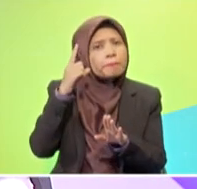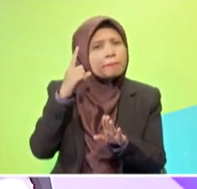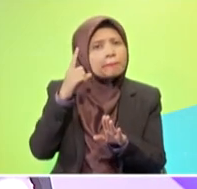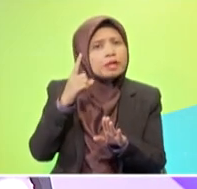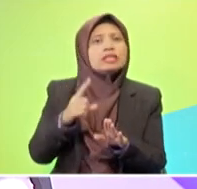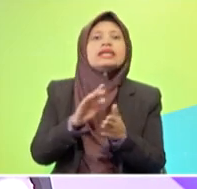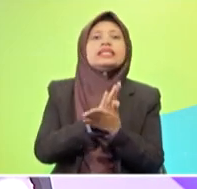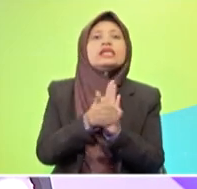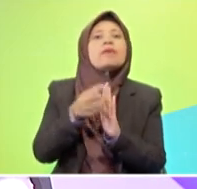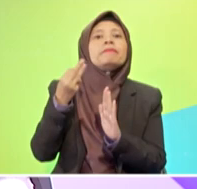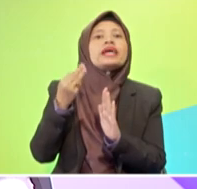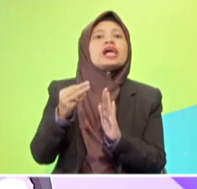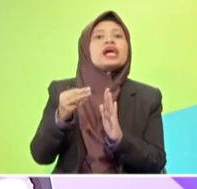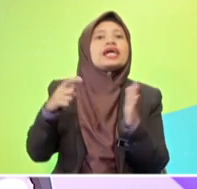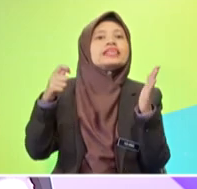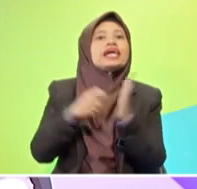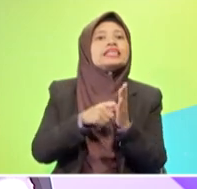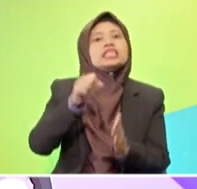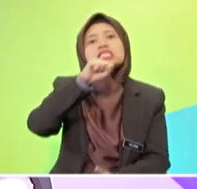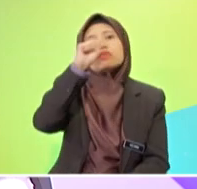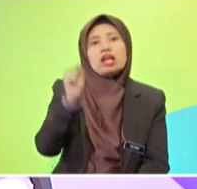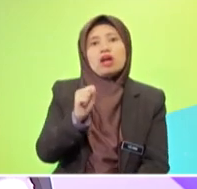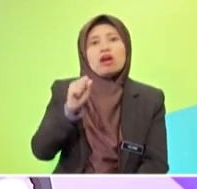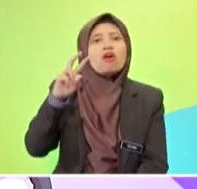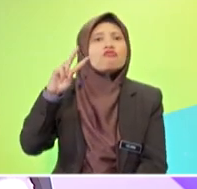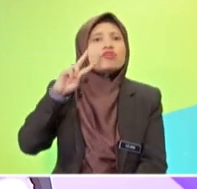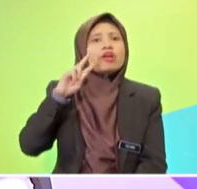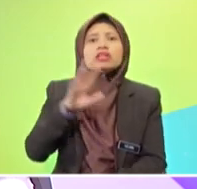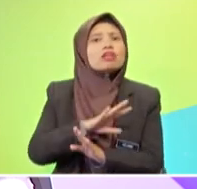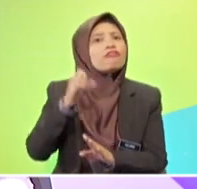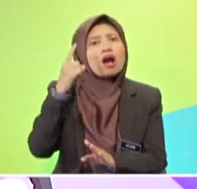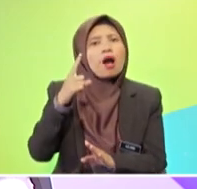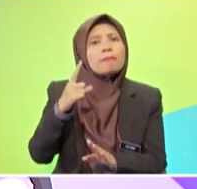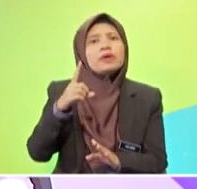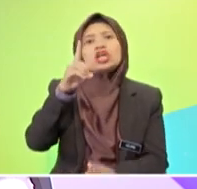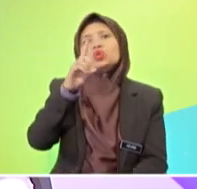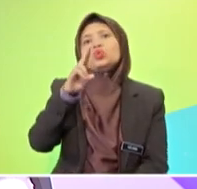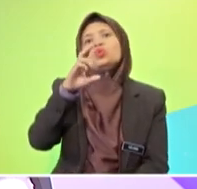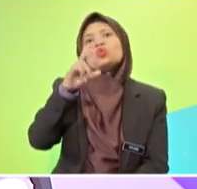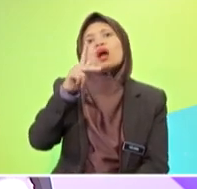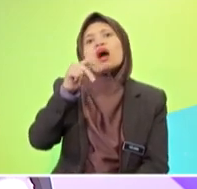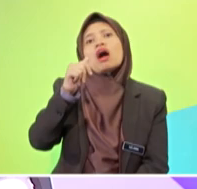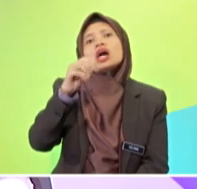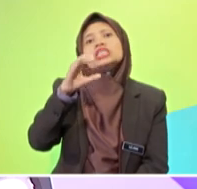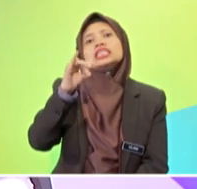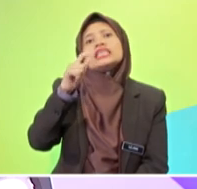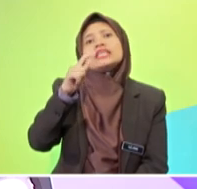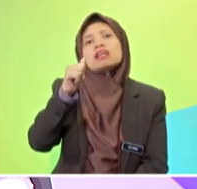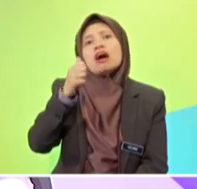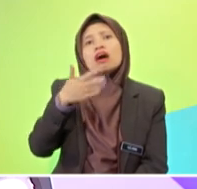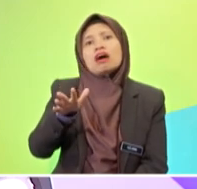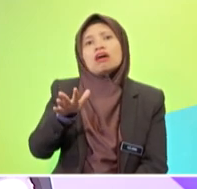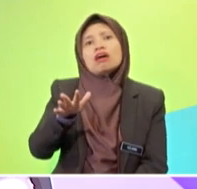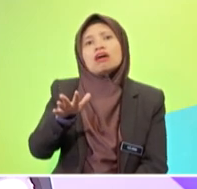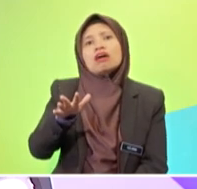akan tanda di situ jadi Vera kurang paham dengan maksud duka cita pipih dan Seraya mungkin hadiah sementara